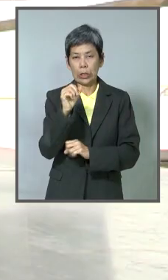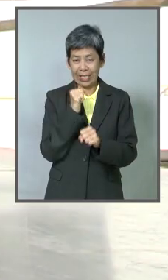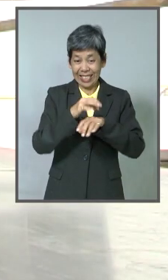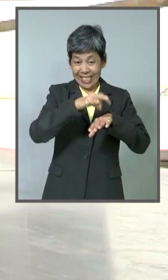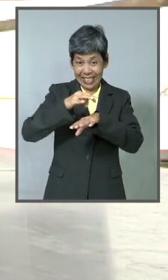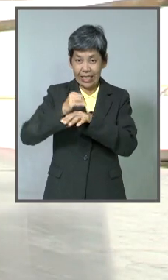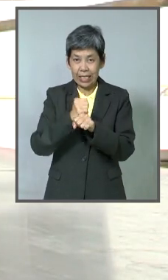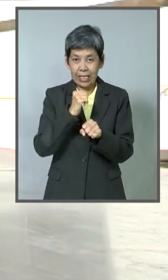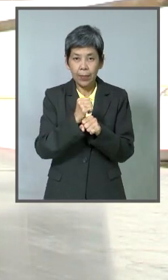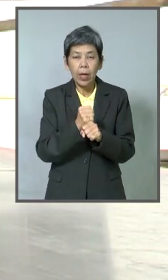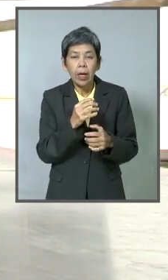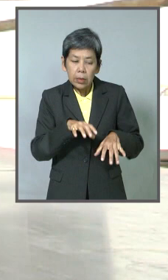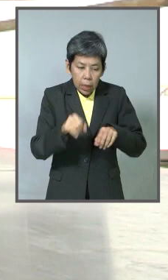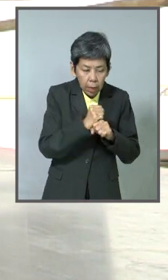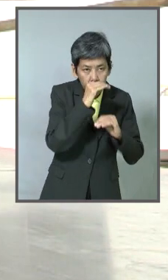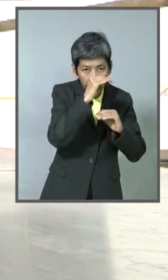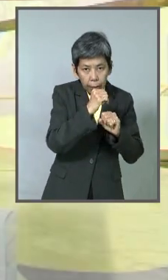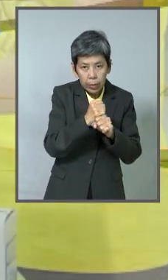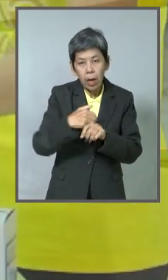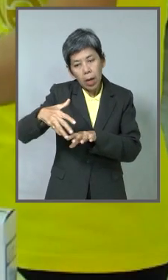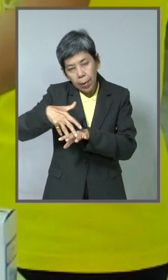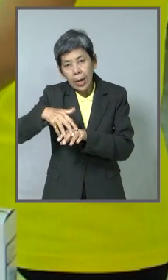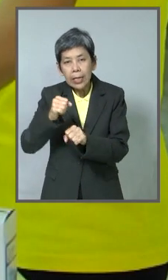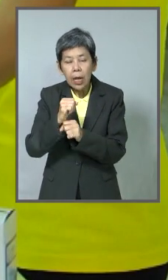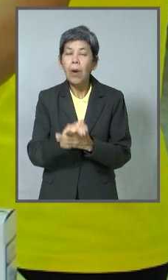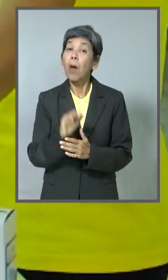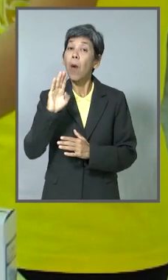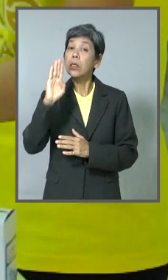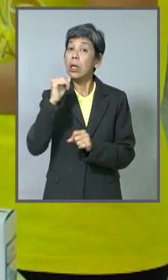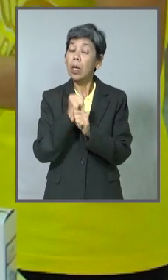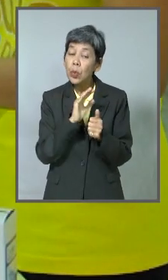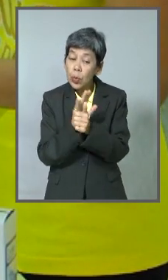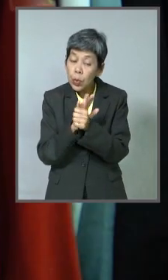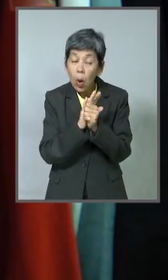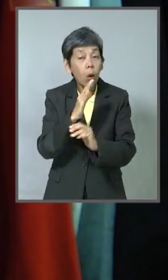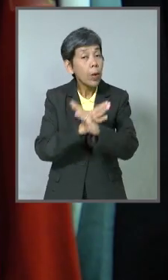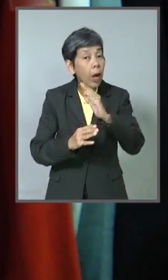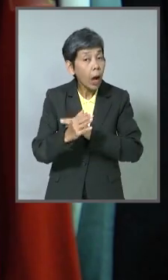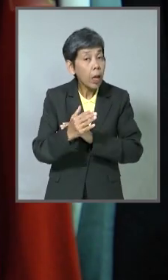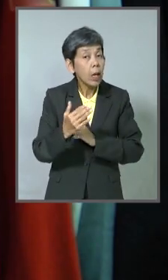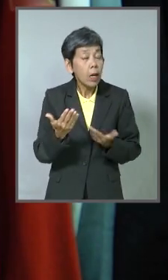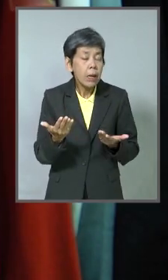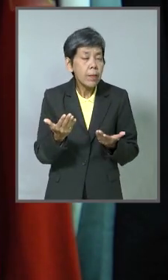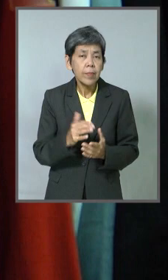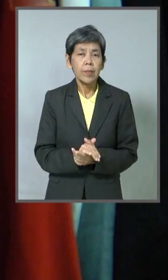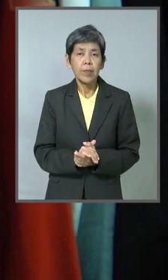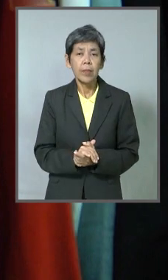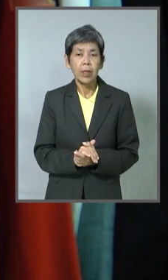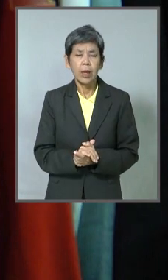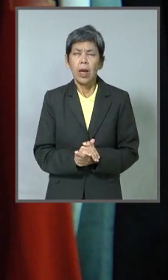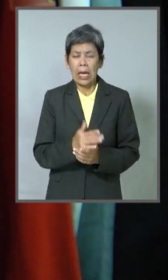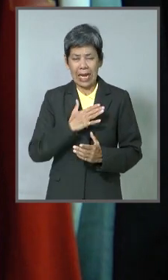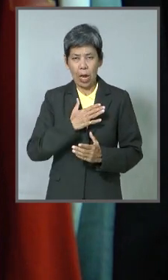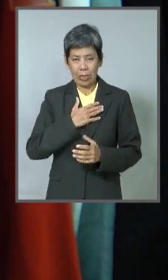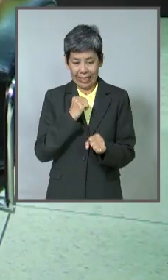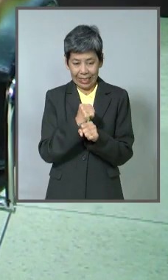การทั้งหมด2ท่านนะครับทำตำแหน่งเจ้าหน้าที่สโตร์แล้วก็แผนกทออยู่ครับผม ทางบริษัทได้อำนวยความสะดวกให้แก่พนักงานที่เป็นคนพิ